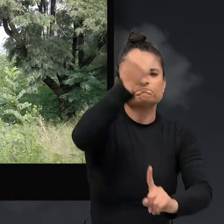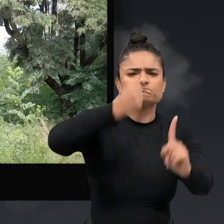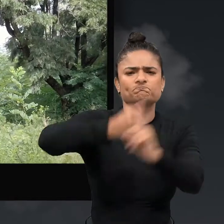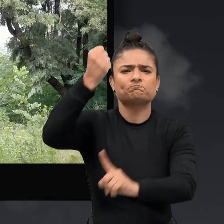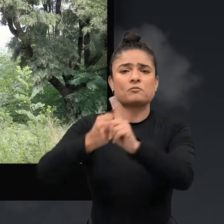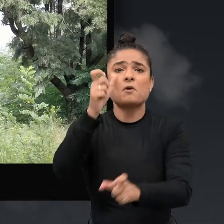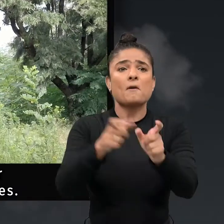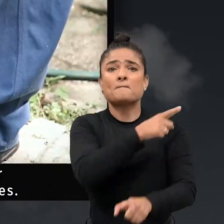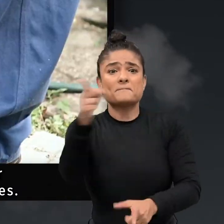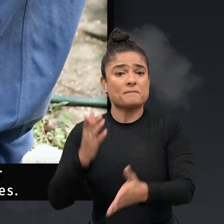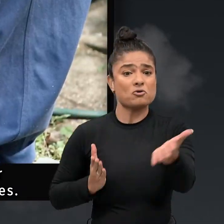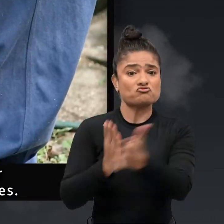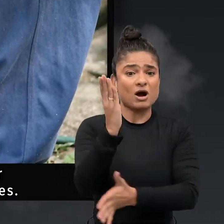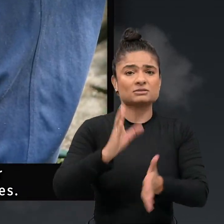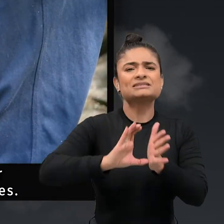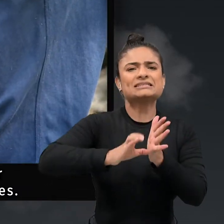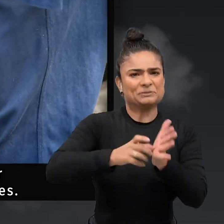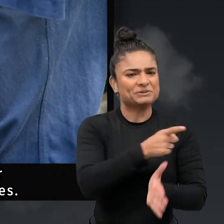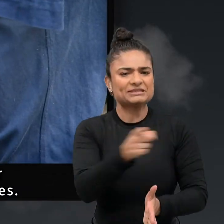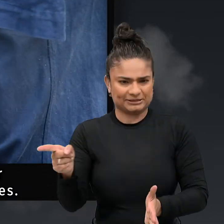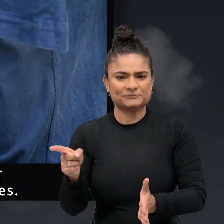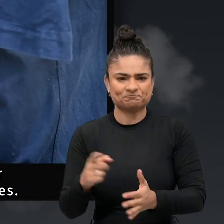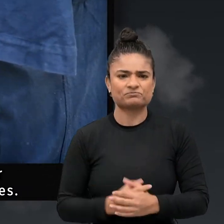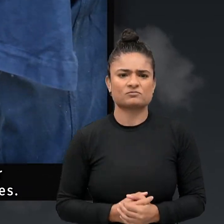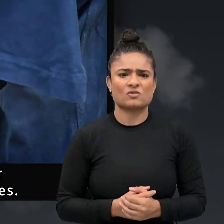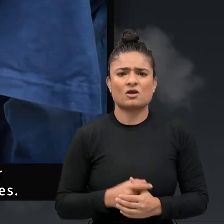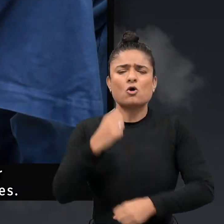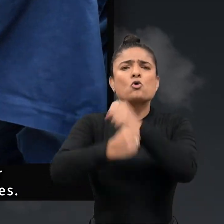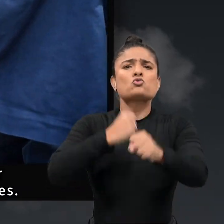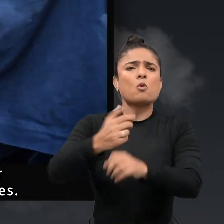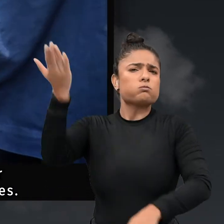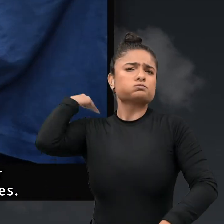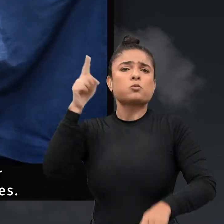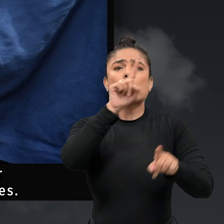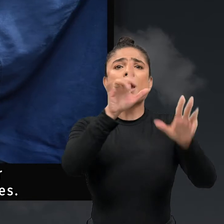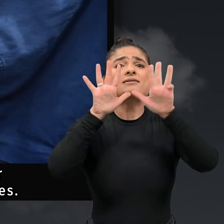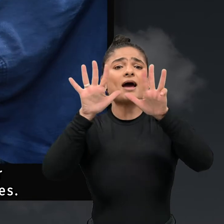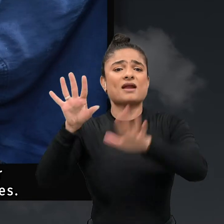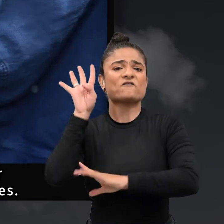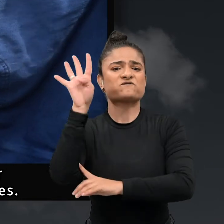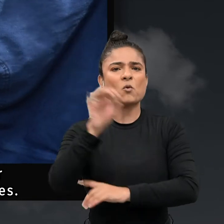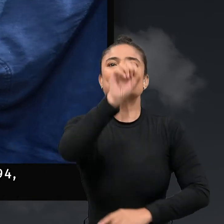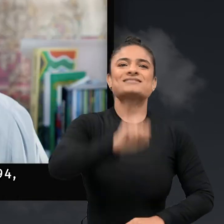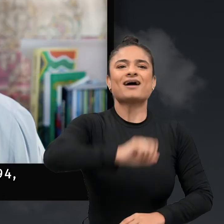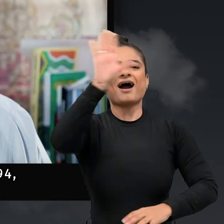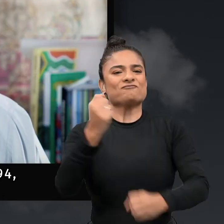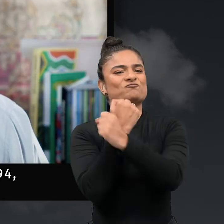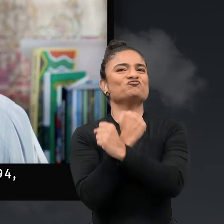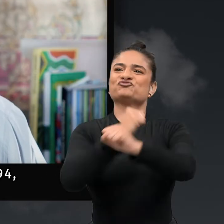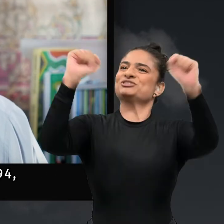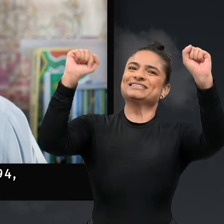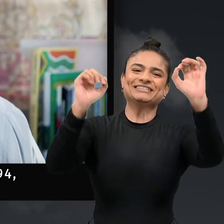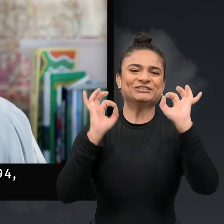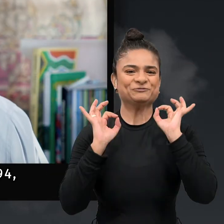loyi ni nga kula ni lava ku lwela timfanelo ta vanhu lava nga ni vutsoniwa, ni sweswo leswi na swi vona